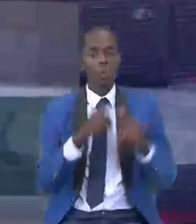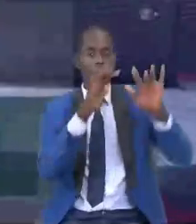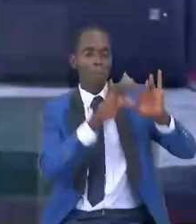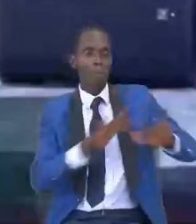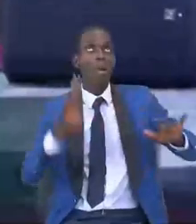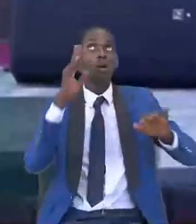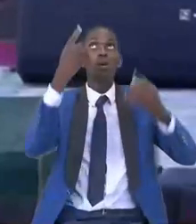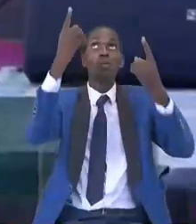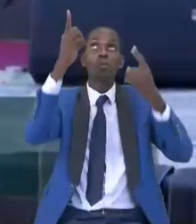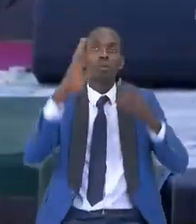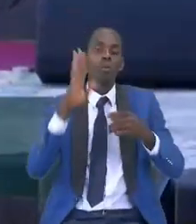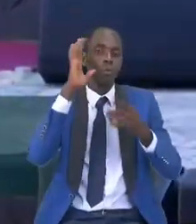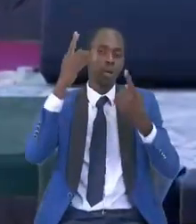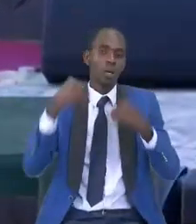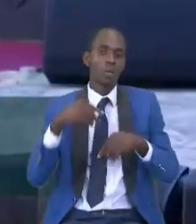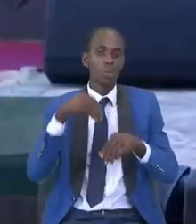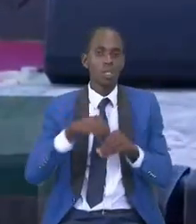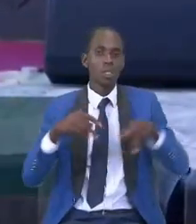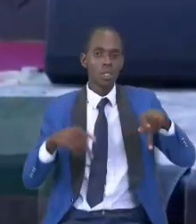109,